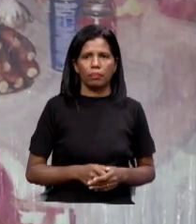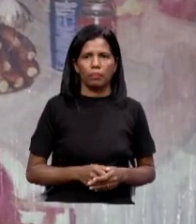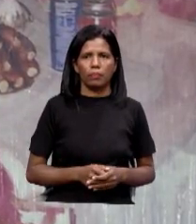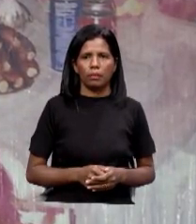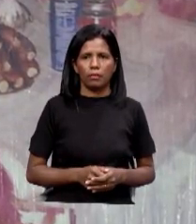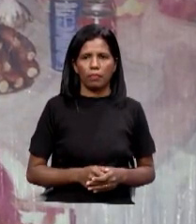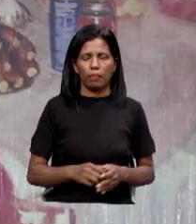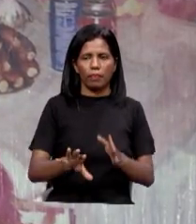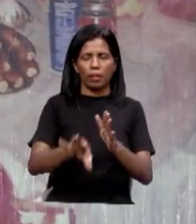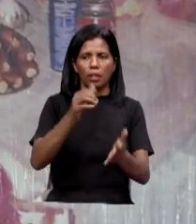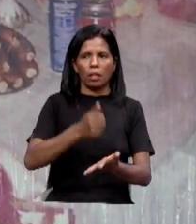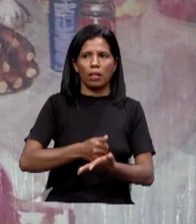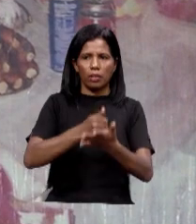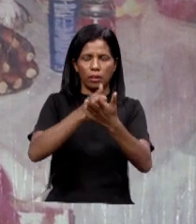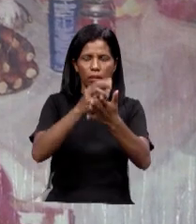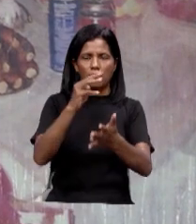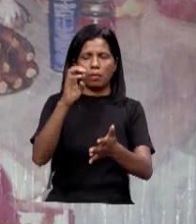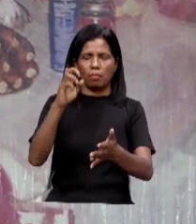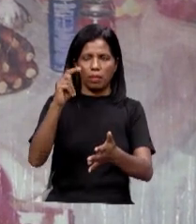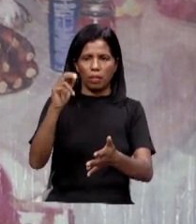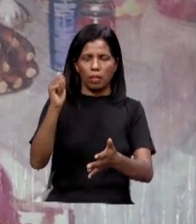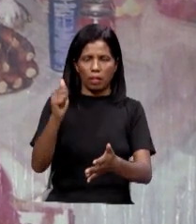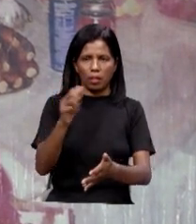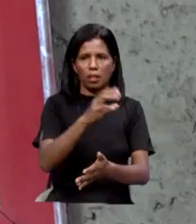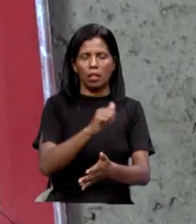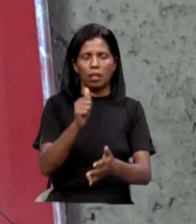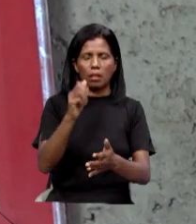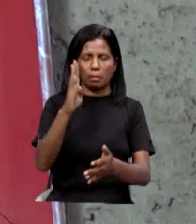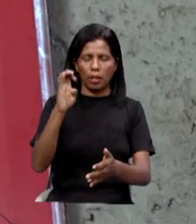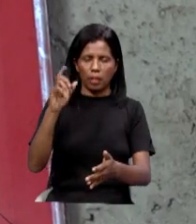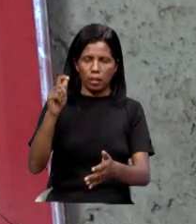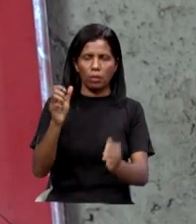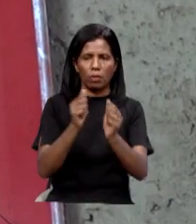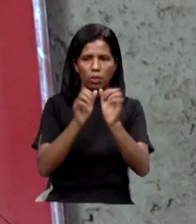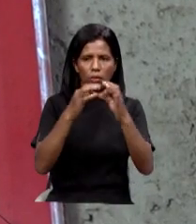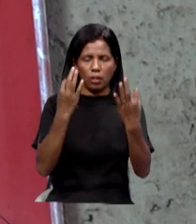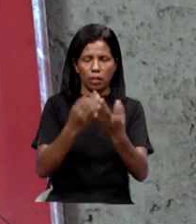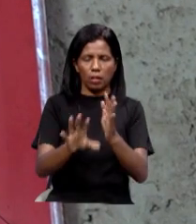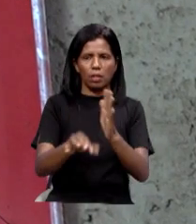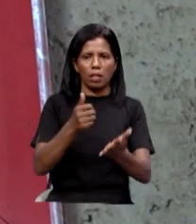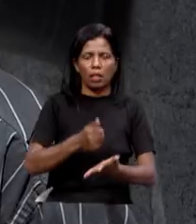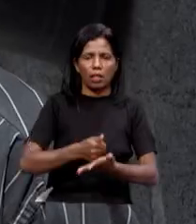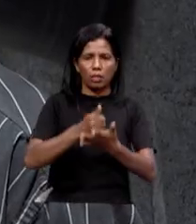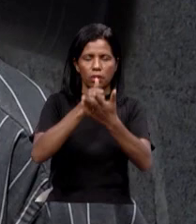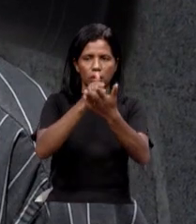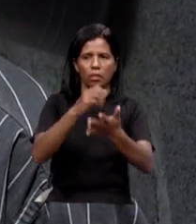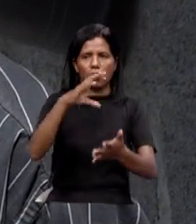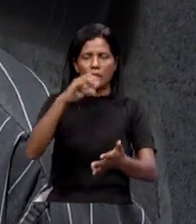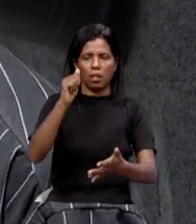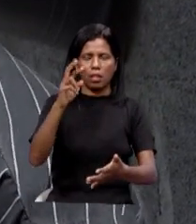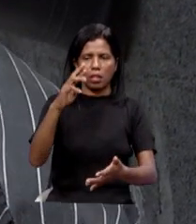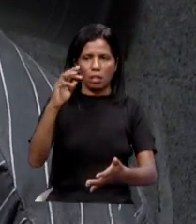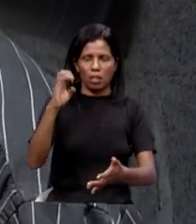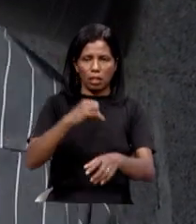Alindi hetang azurus husi mena gusmaun Alberto one familia mos hetang azudu husi care internasional